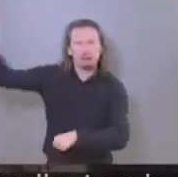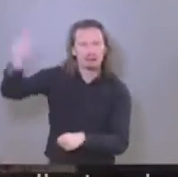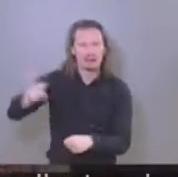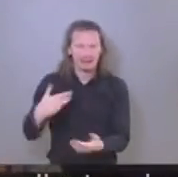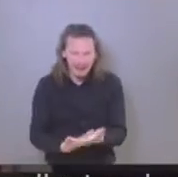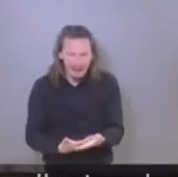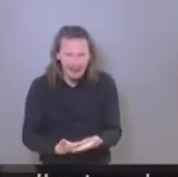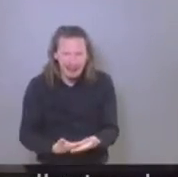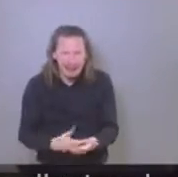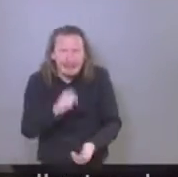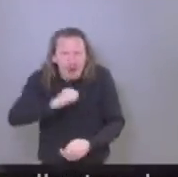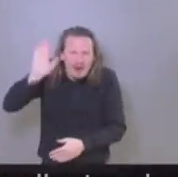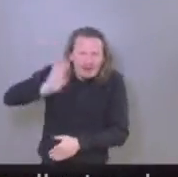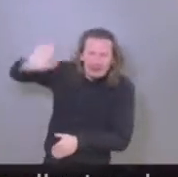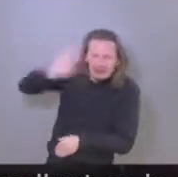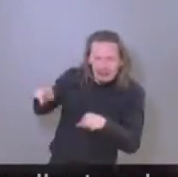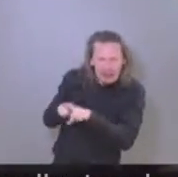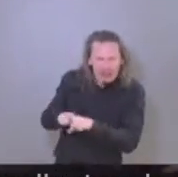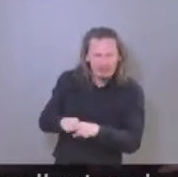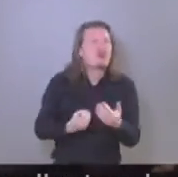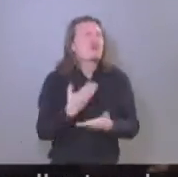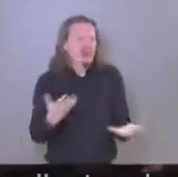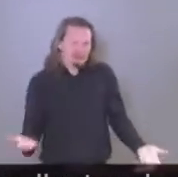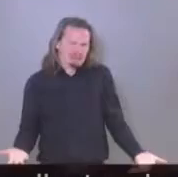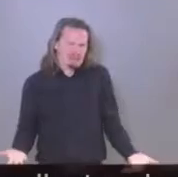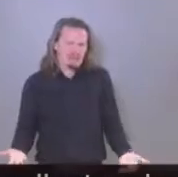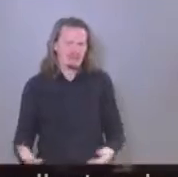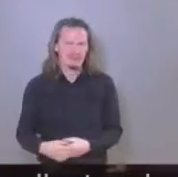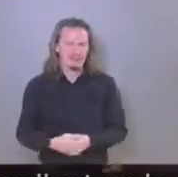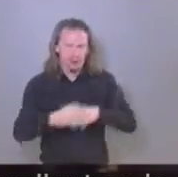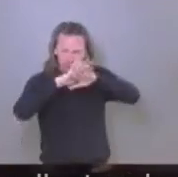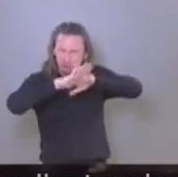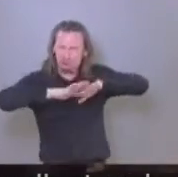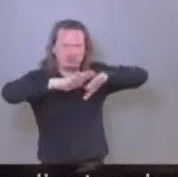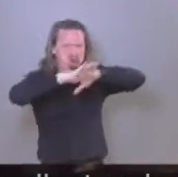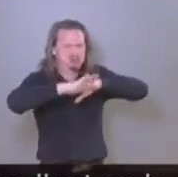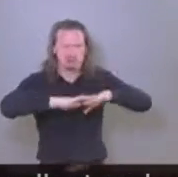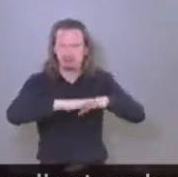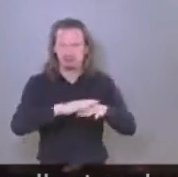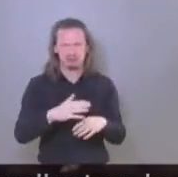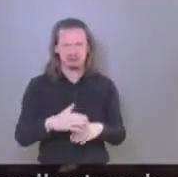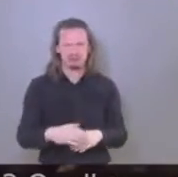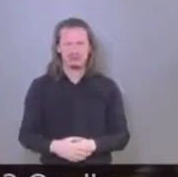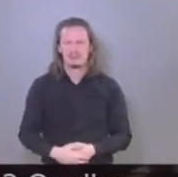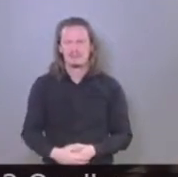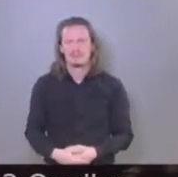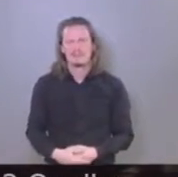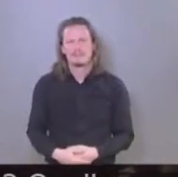C'est que vieillerie. C'est que obscurantisme.